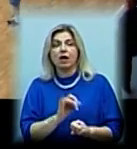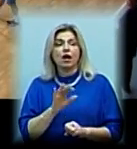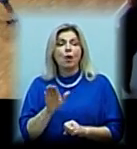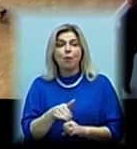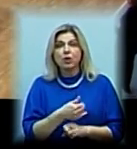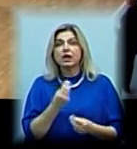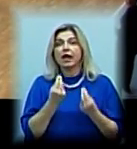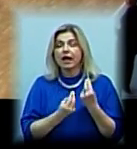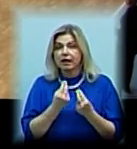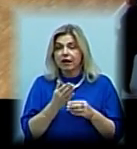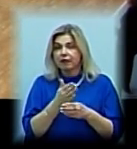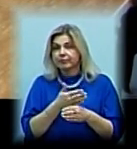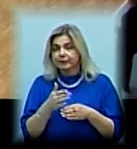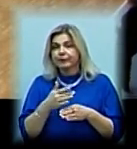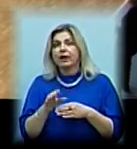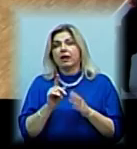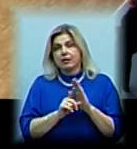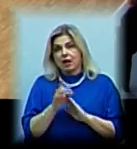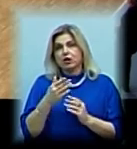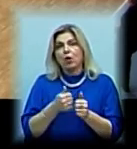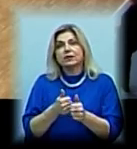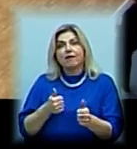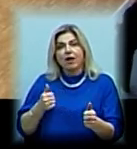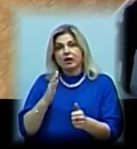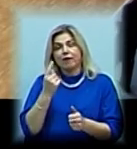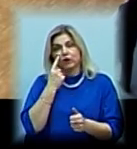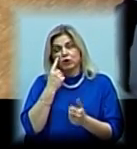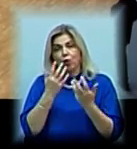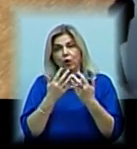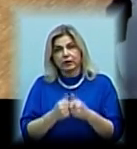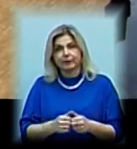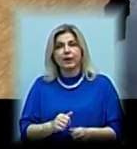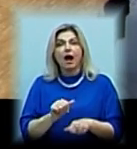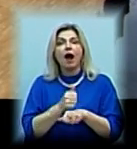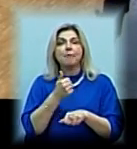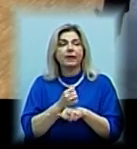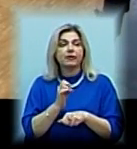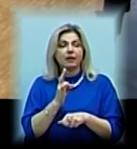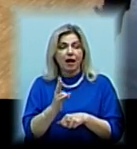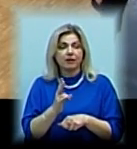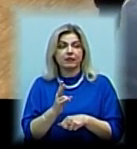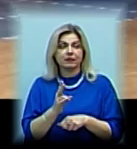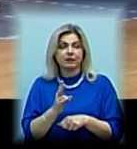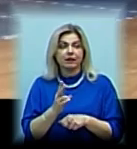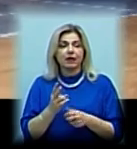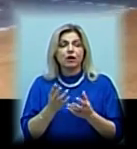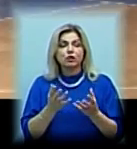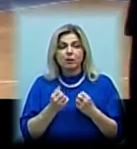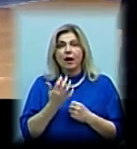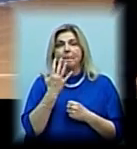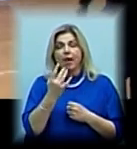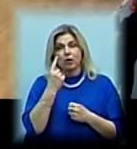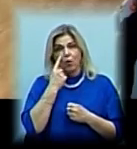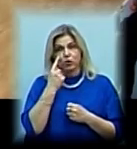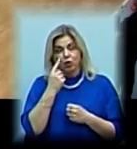гри гості почали скорочувати відставання у рахунку. Наприкінці другої чверті капітан дніпрян Станіслав Тимофієнко набрав 5 очок